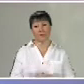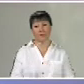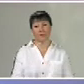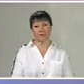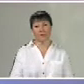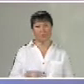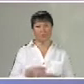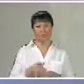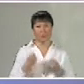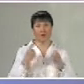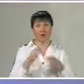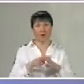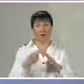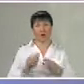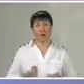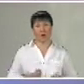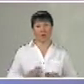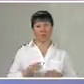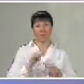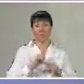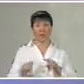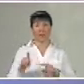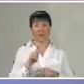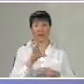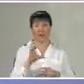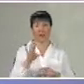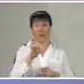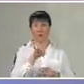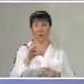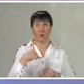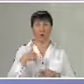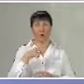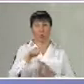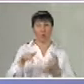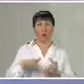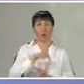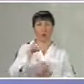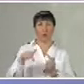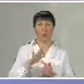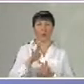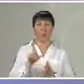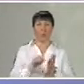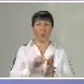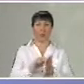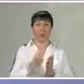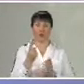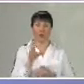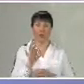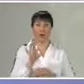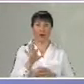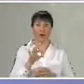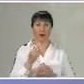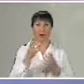движение это жизнь и в быстром вальсе будни и все мы кружимся в направлении пенсии сегодня 1 октября мир отмечает день